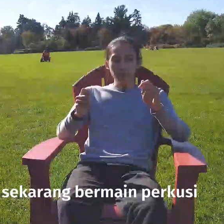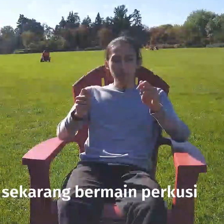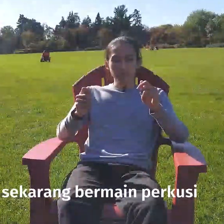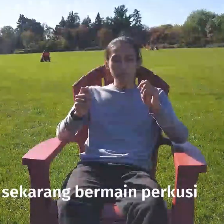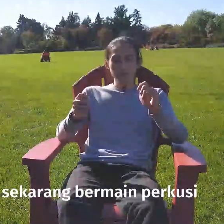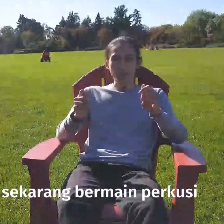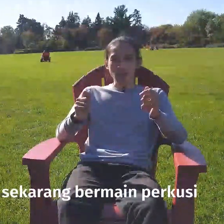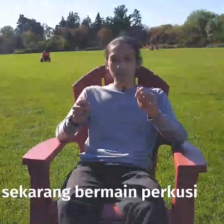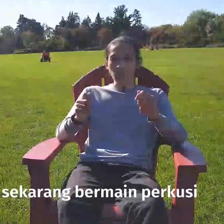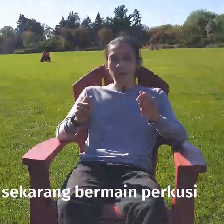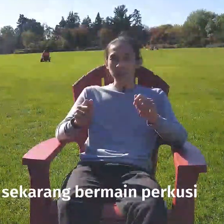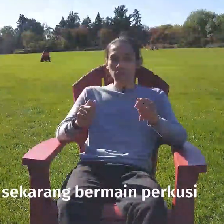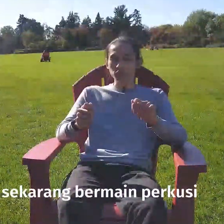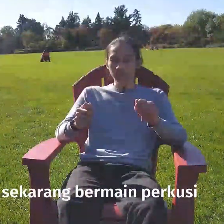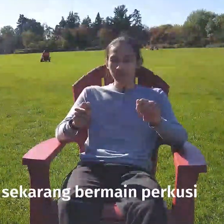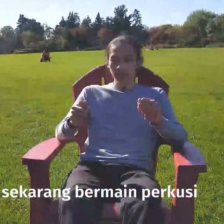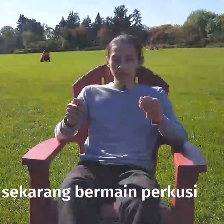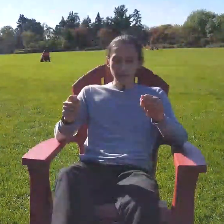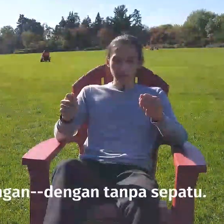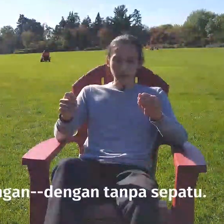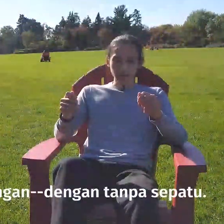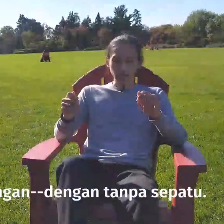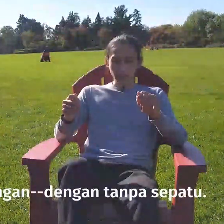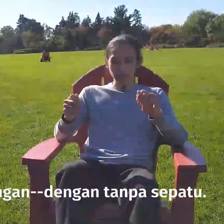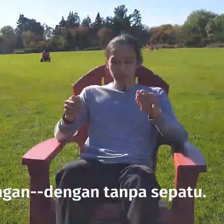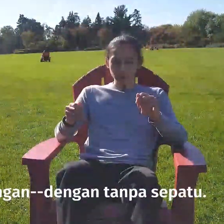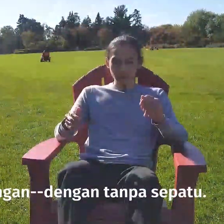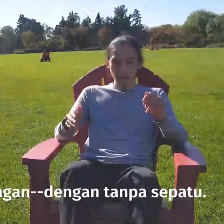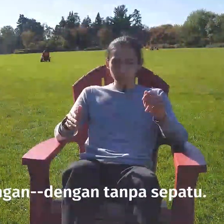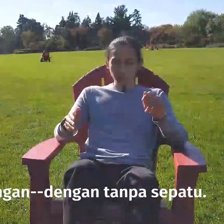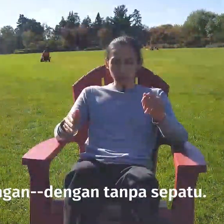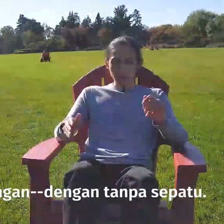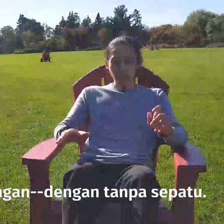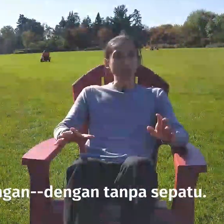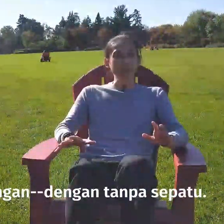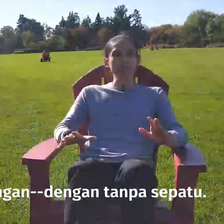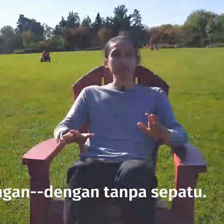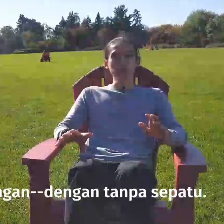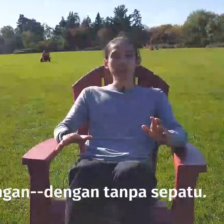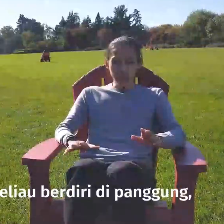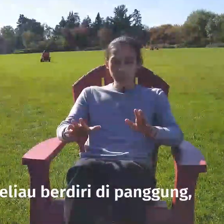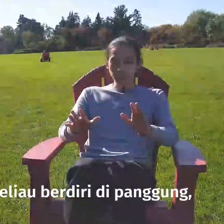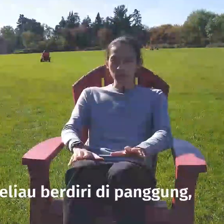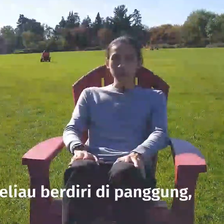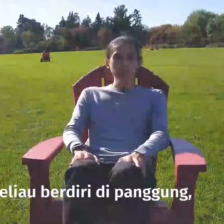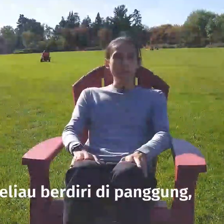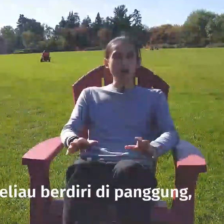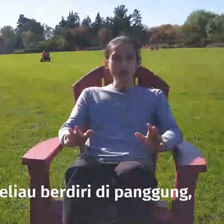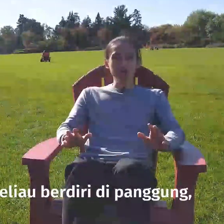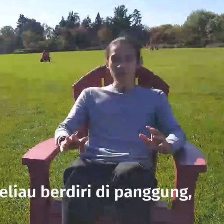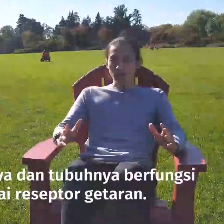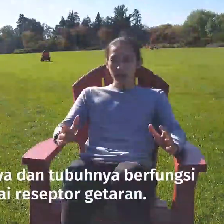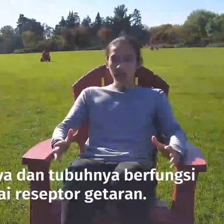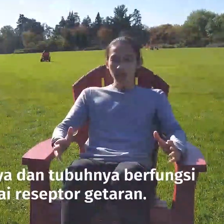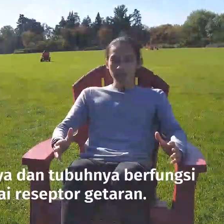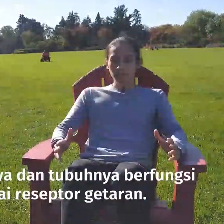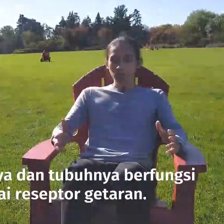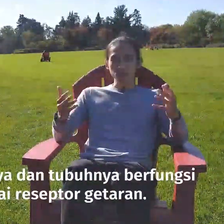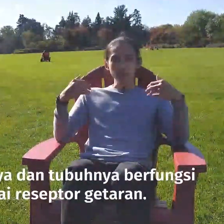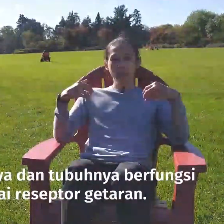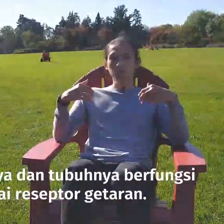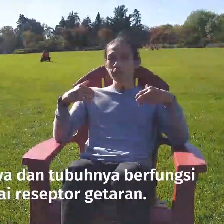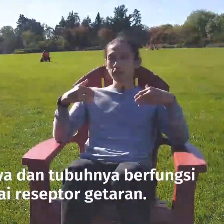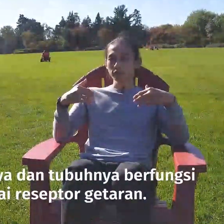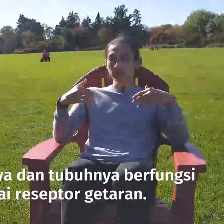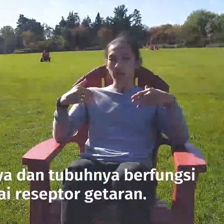beliau sekarang bermain perkusi ee dengan dengan tanpa sepatu jadi beliau berdiri di panggung kakinya